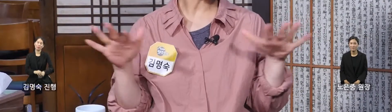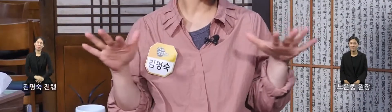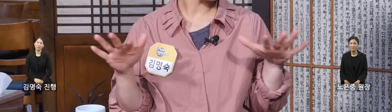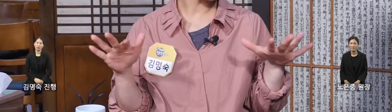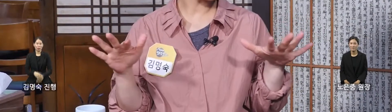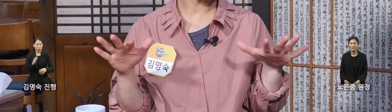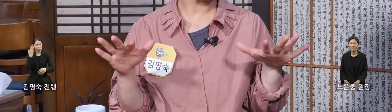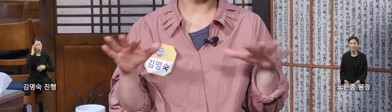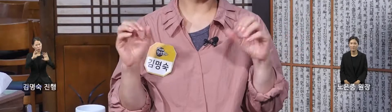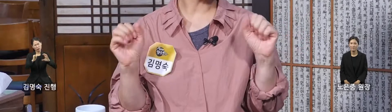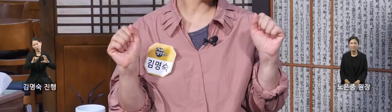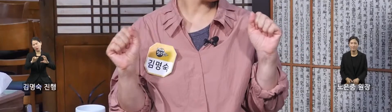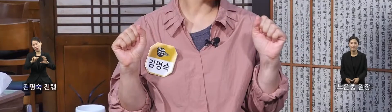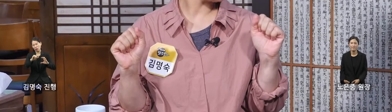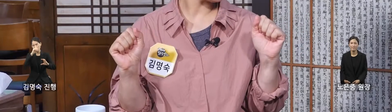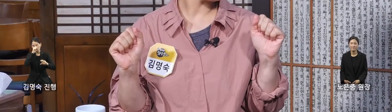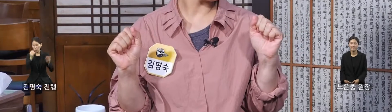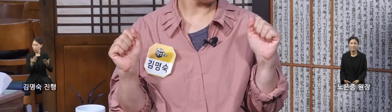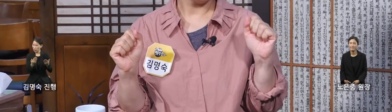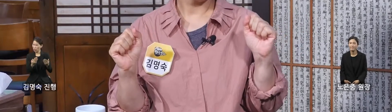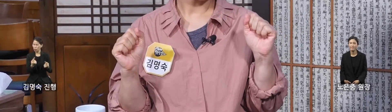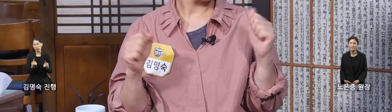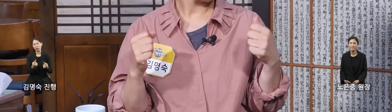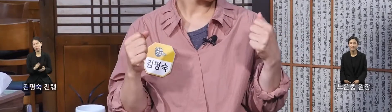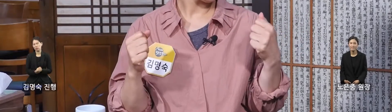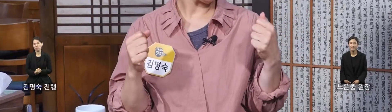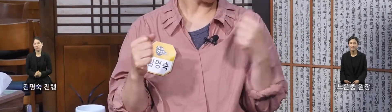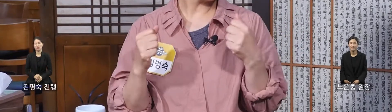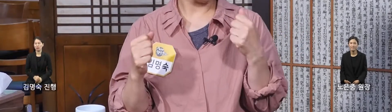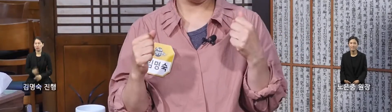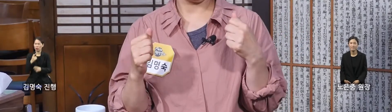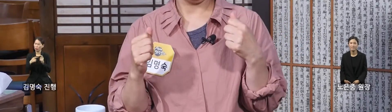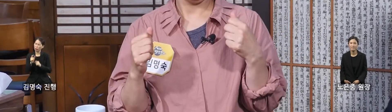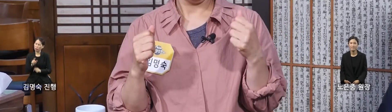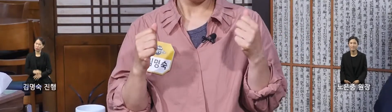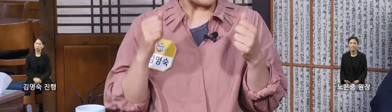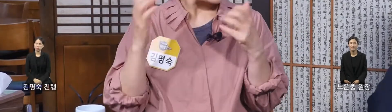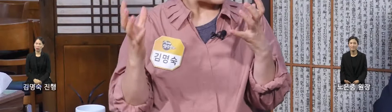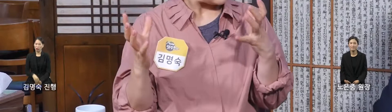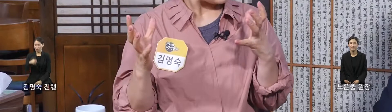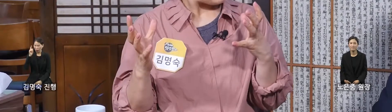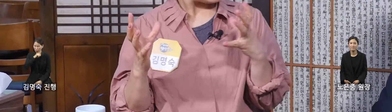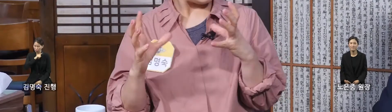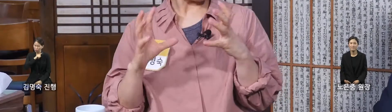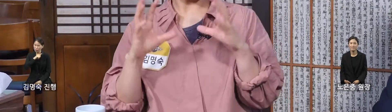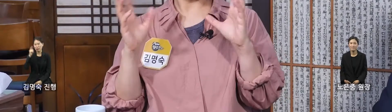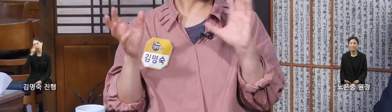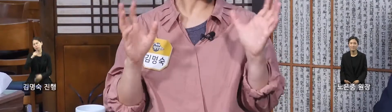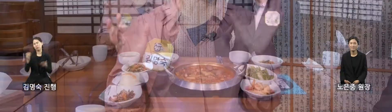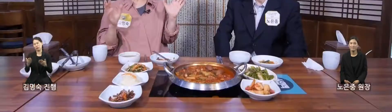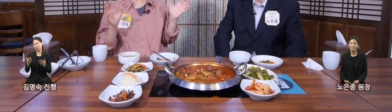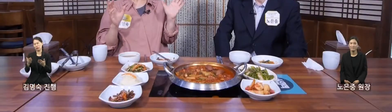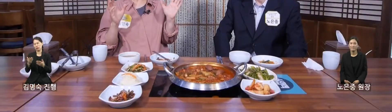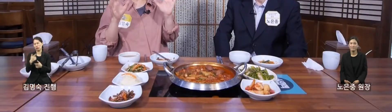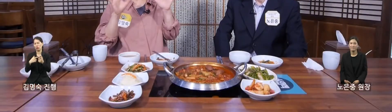요즘 세상이 사실 좋은 일들보다는 좀 너무 막 좀 악하다고 해야 되나? 막 이제